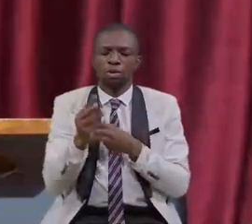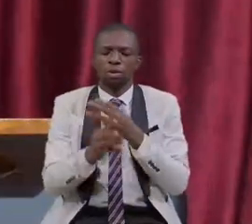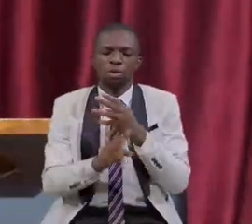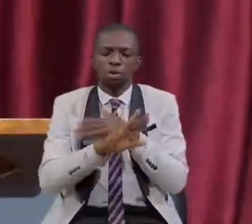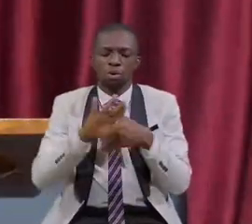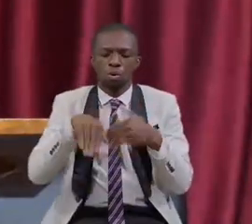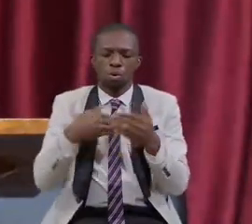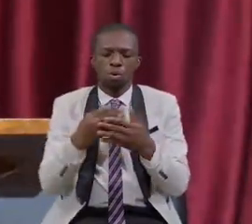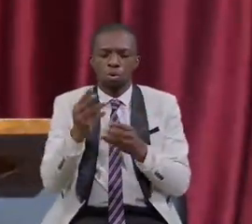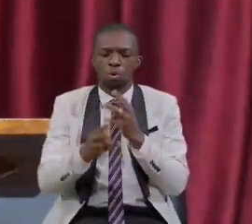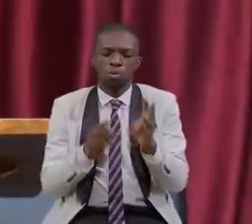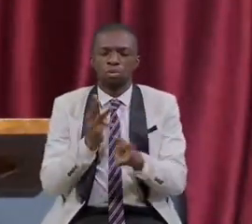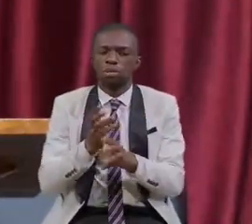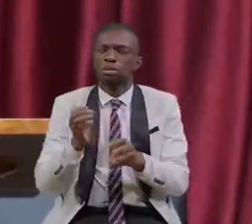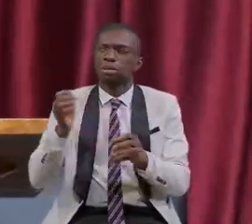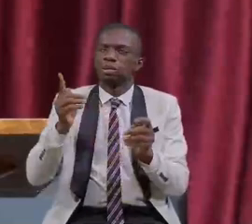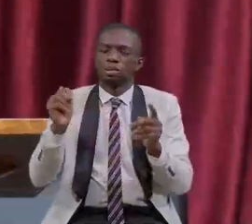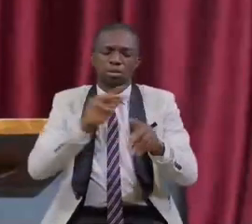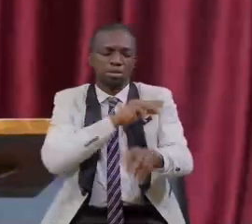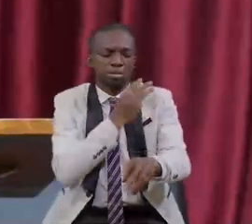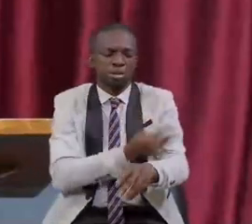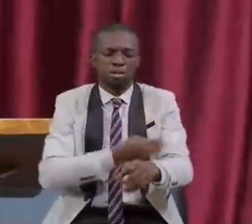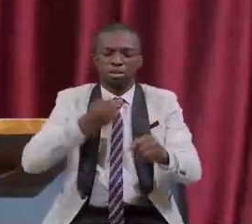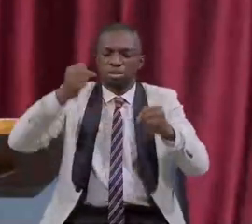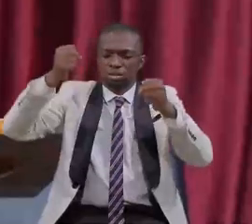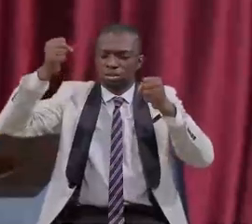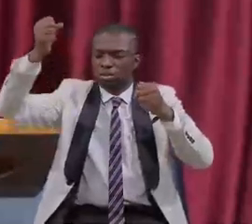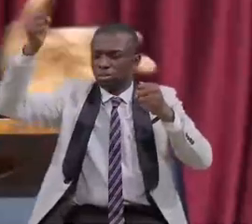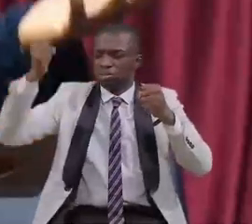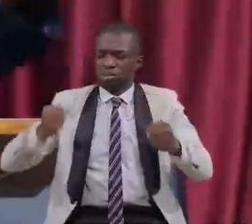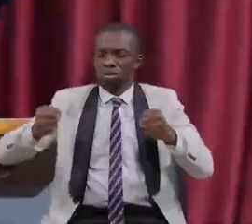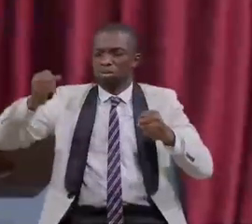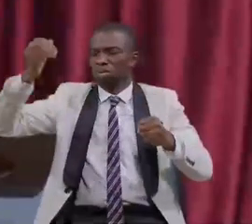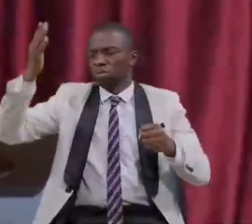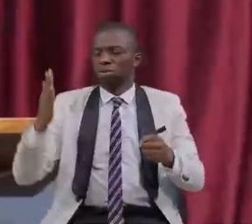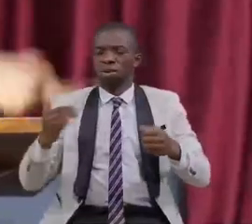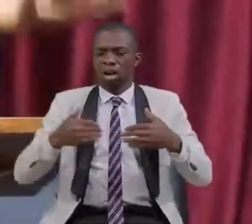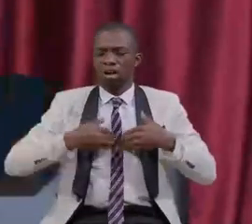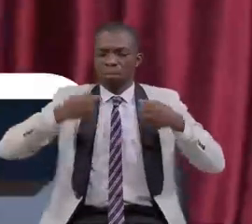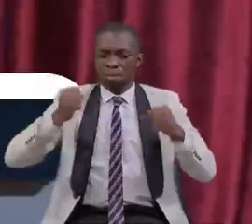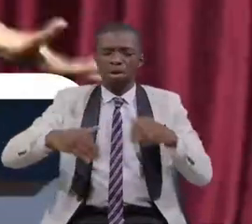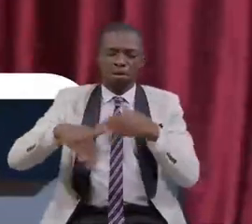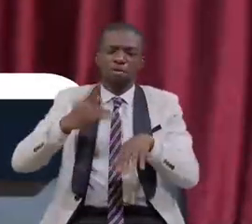Le potentat est celui qui a la puissance dans le ciel et sur la terre.